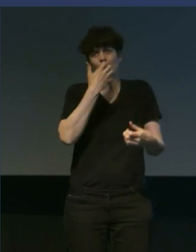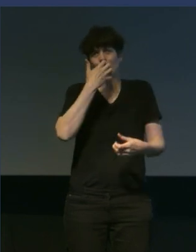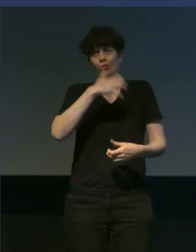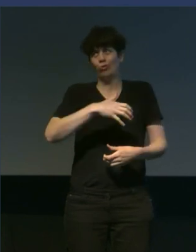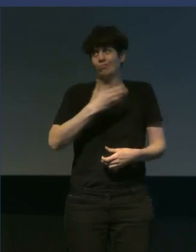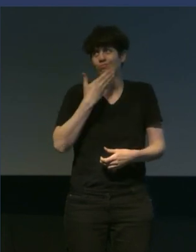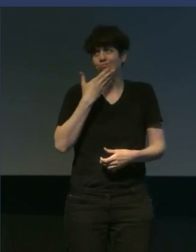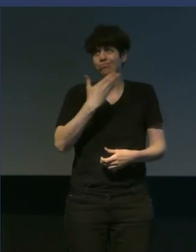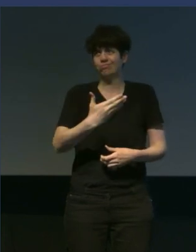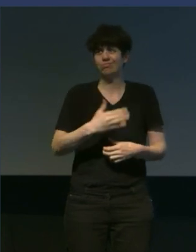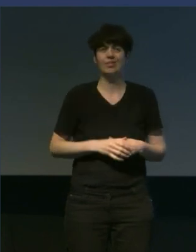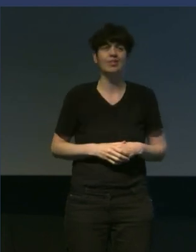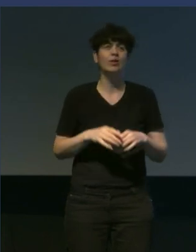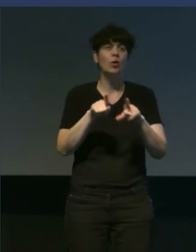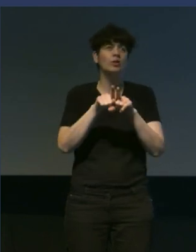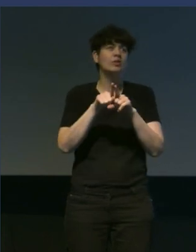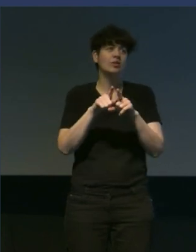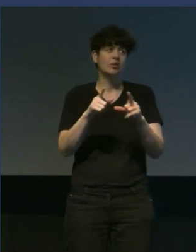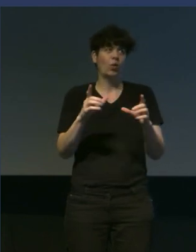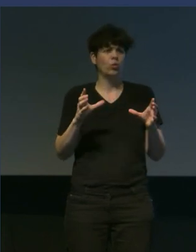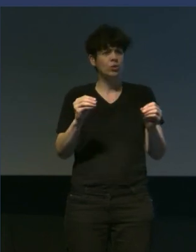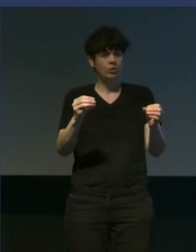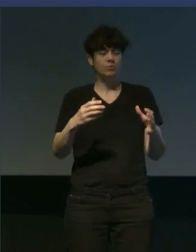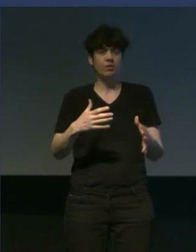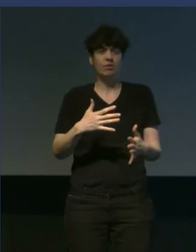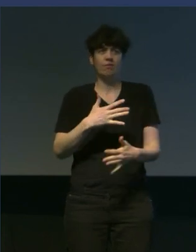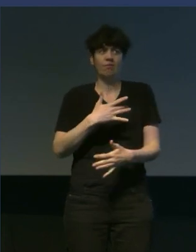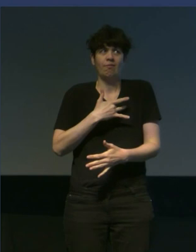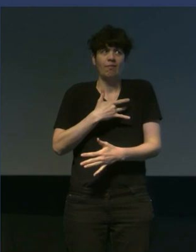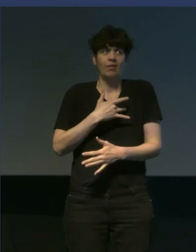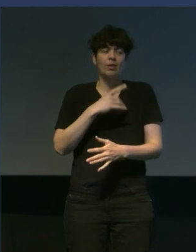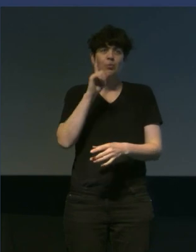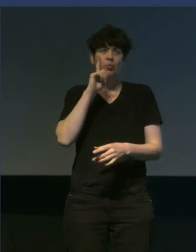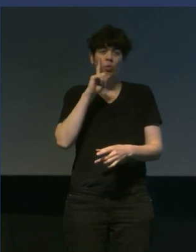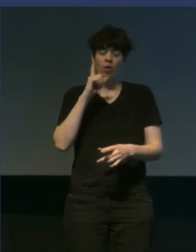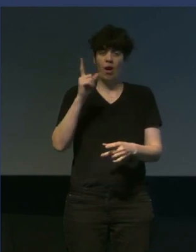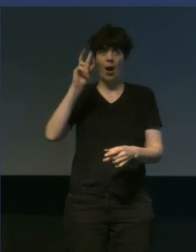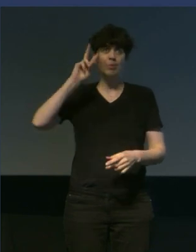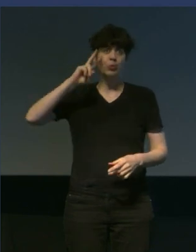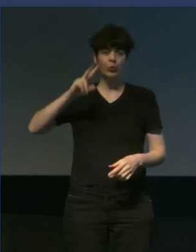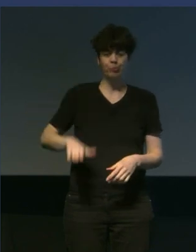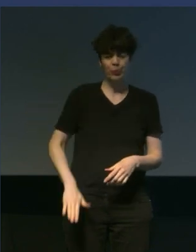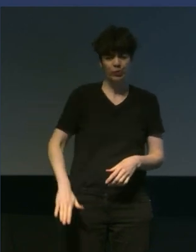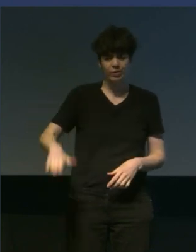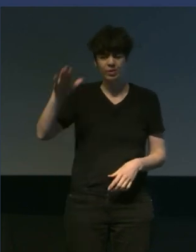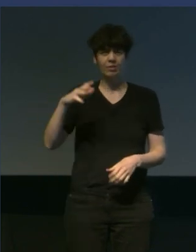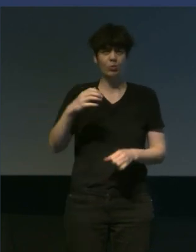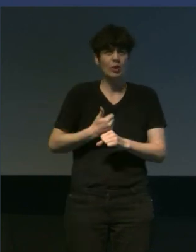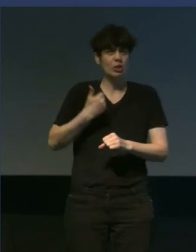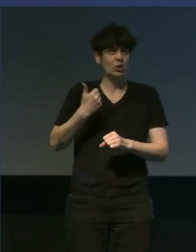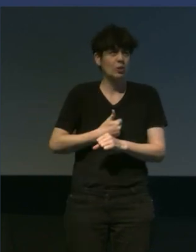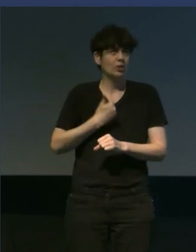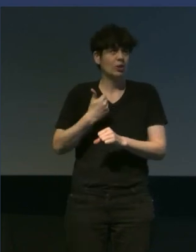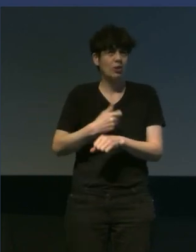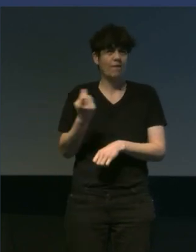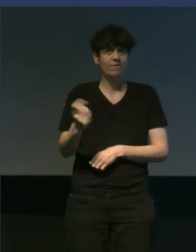que Océanopolis, c'est vraiment un lieu particulier pour moi parce que je viens presque tous les ans depuis que je suis toute petite. Donc,